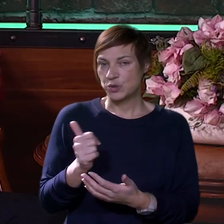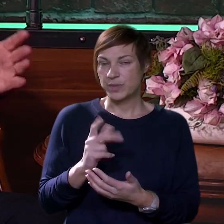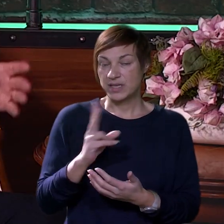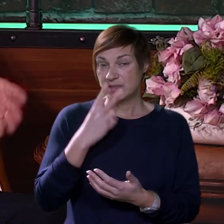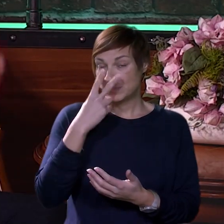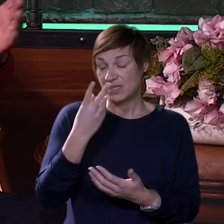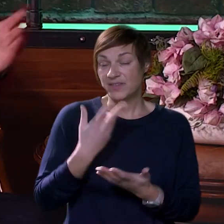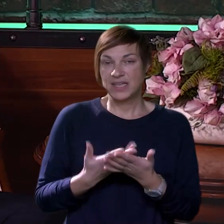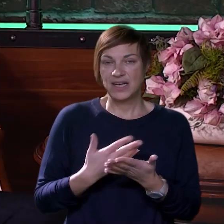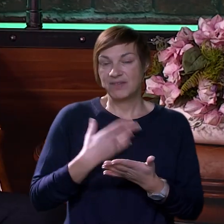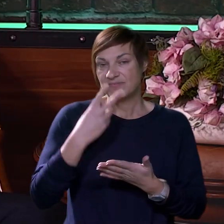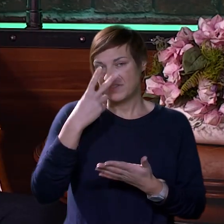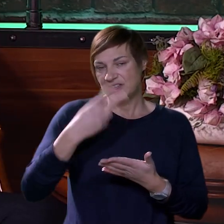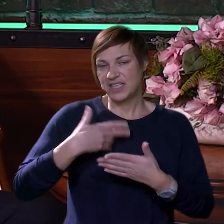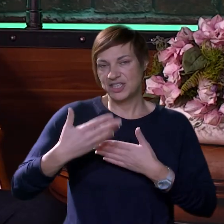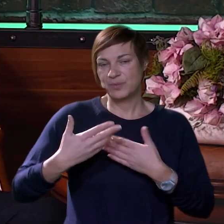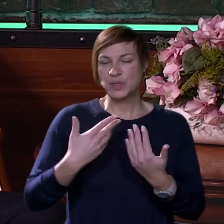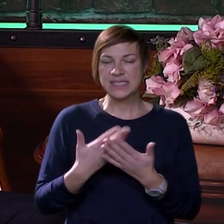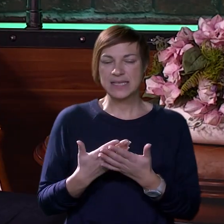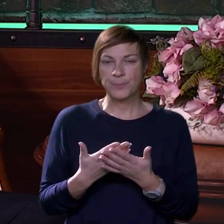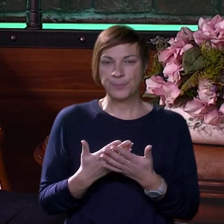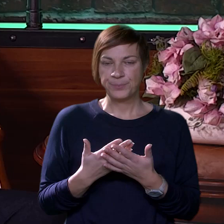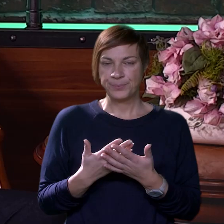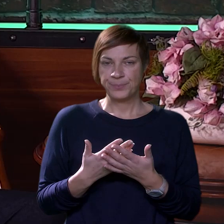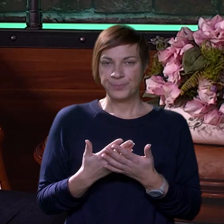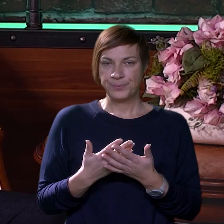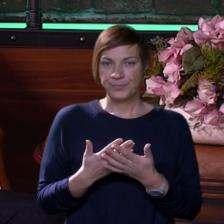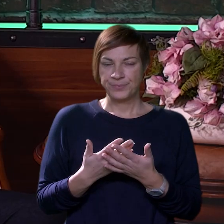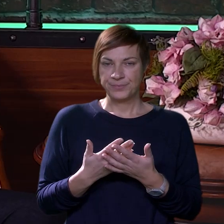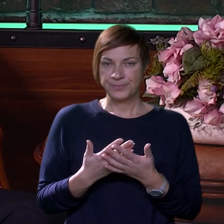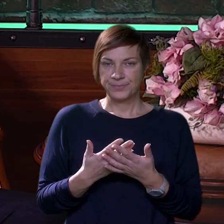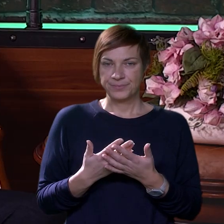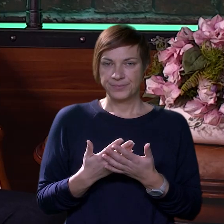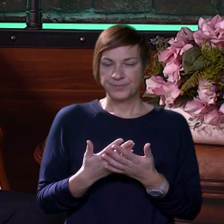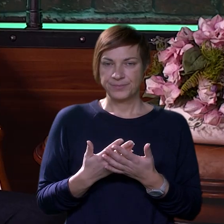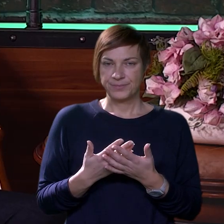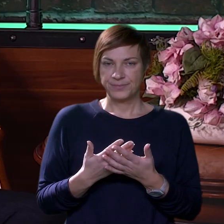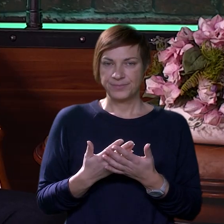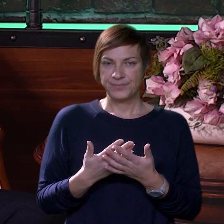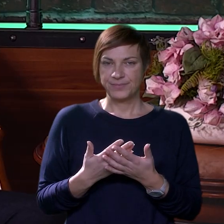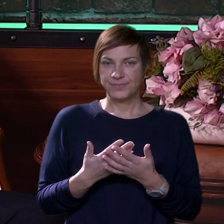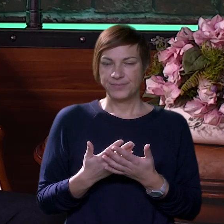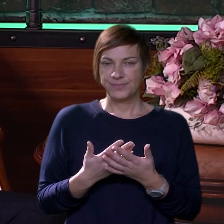dobar ste. Nismo se vidjeli, vidjet ćemo se. Tako da je to, znači,